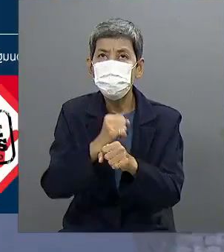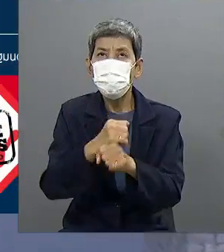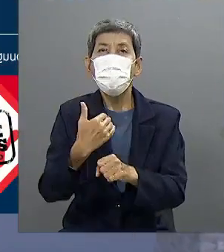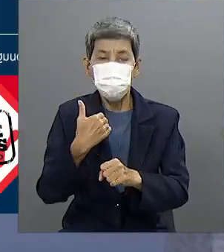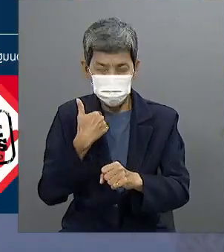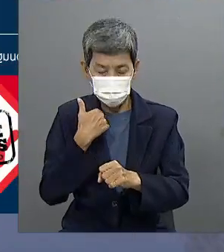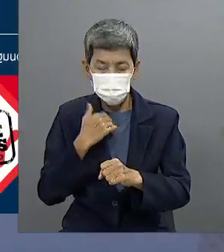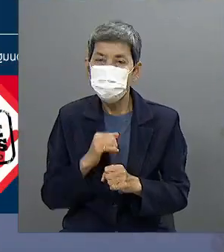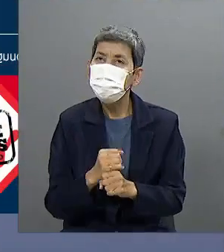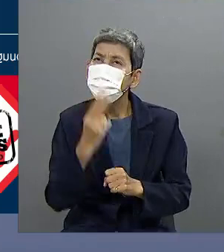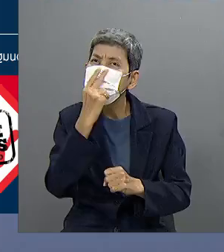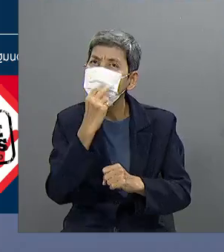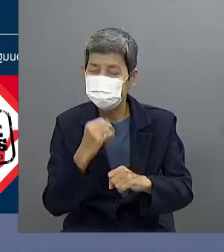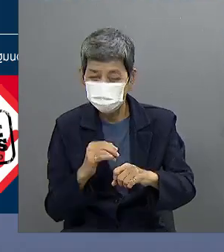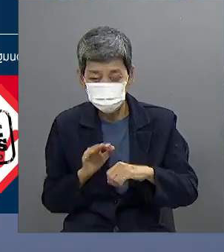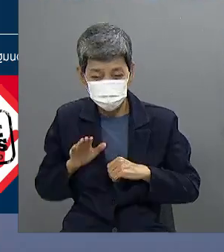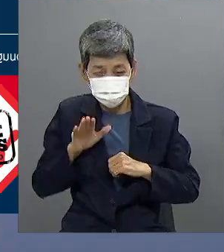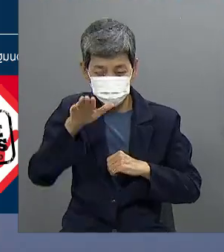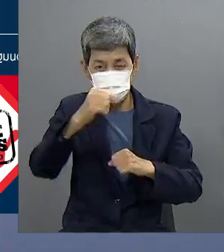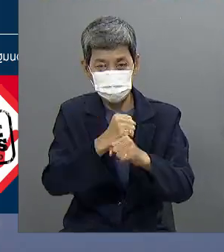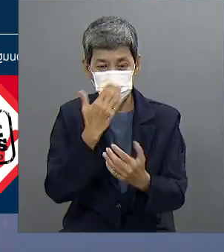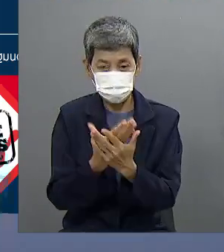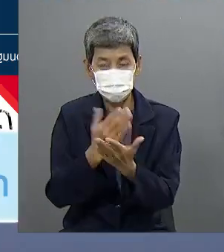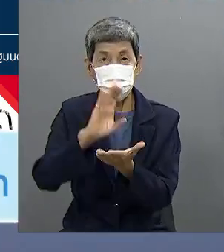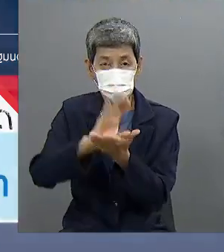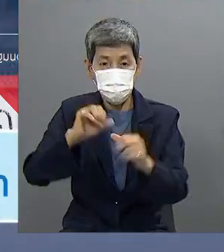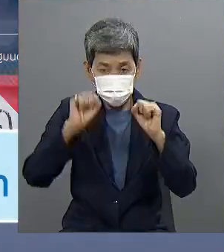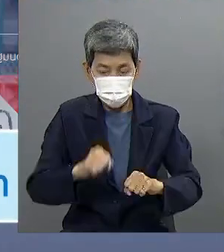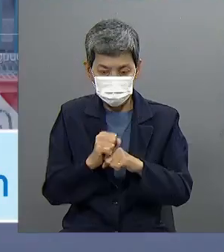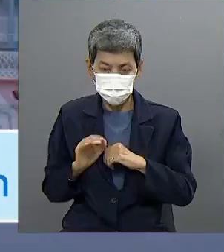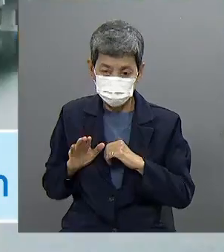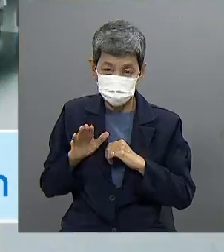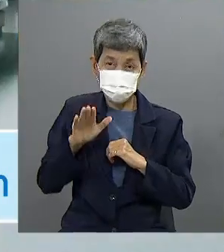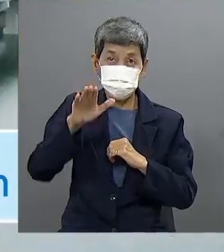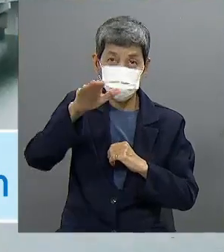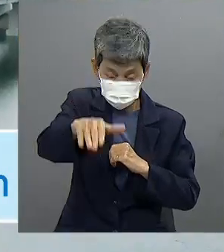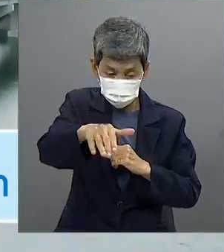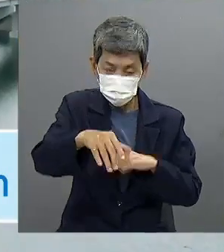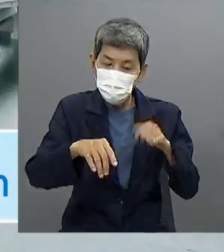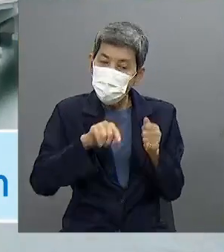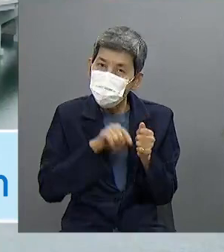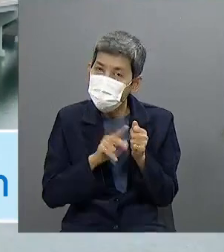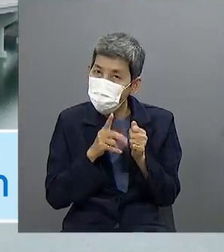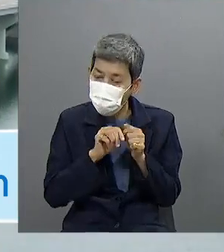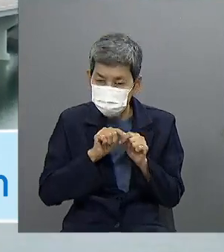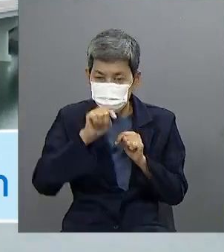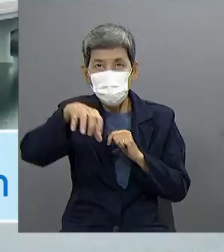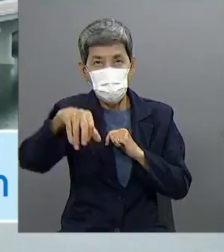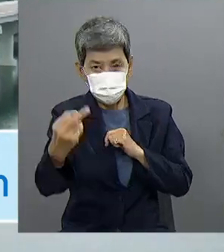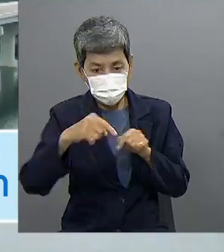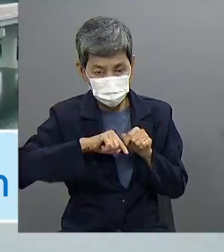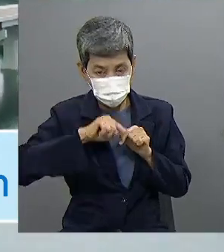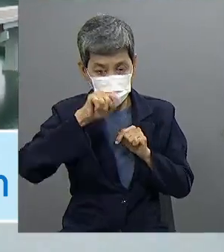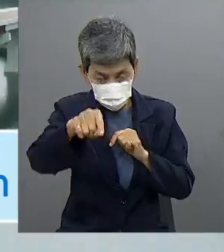จความว่ามีการอนุมัติงบประมาณสร้างสะพานจันโอชาเชื่อมระหว่างอำเภอขนอมกับเกาะสมุยค่ะซึ่งเรื่องนี้ทางกรมประ